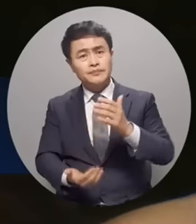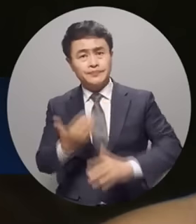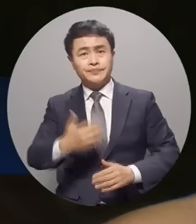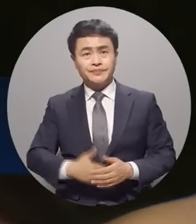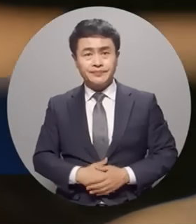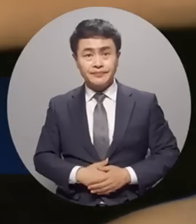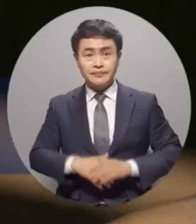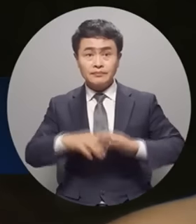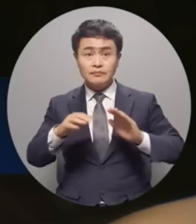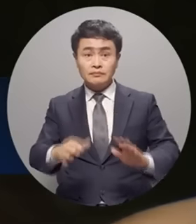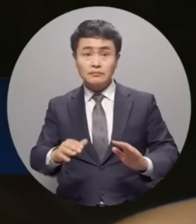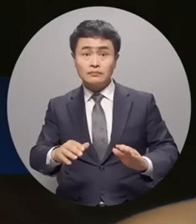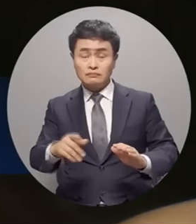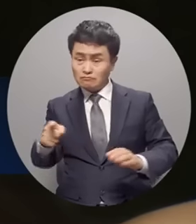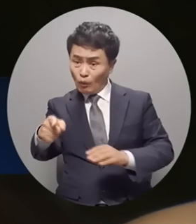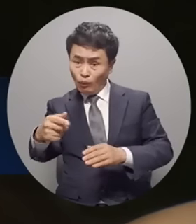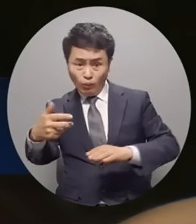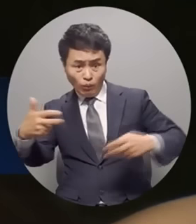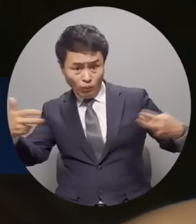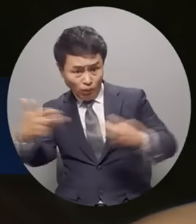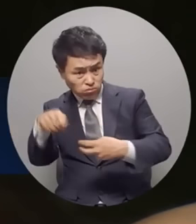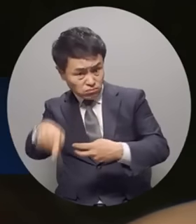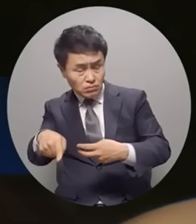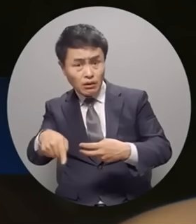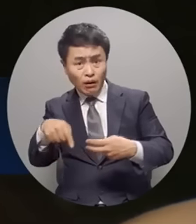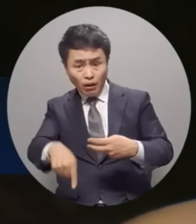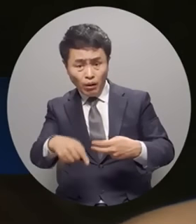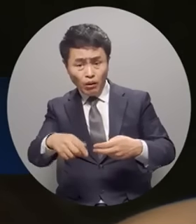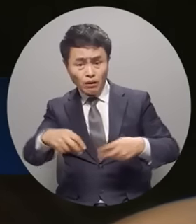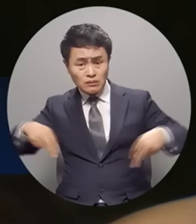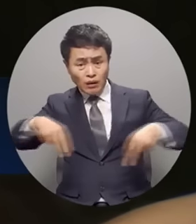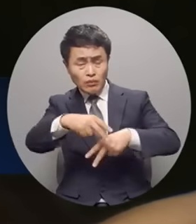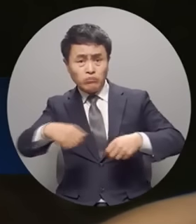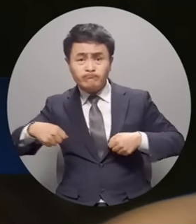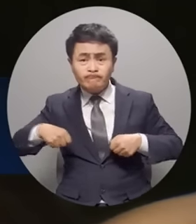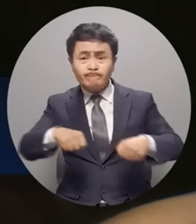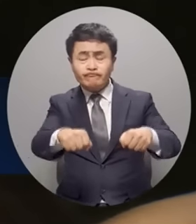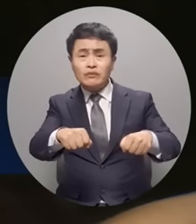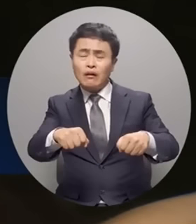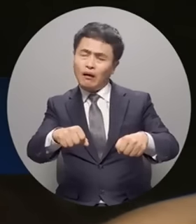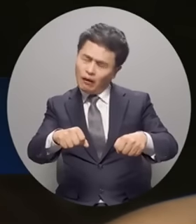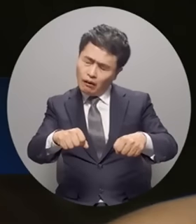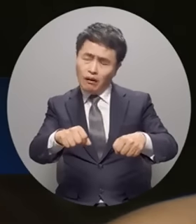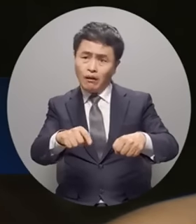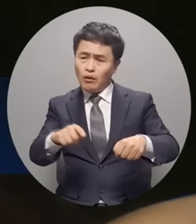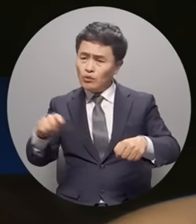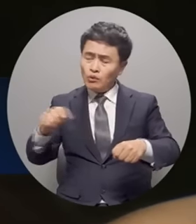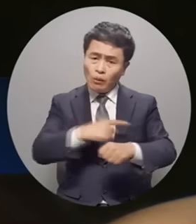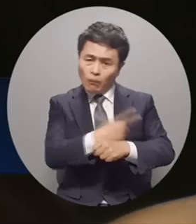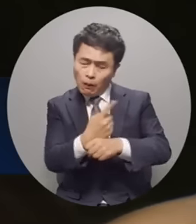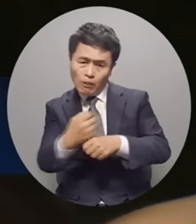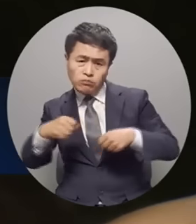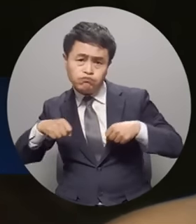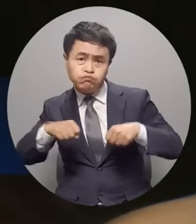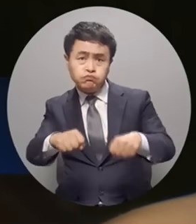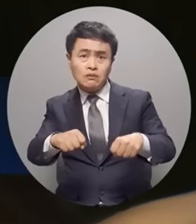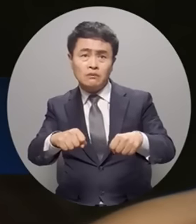발생하더라고요. 이렇게 도로가 있는데 여기에서 이렇게 막 달리는 거 보니까 그냥 좀 속도도 막 빨리 내고 그러니까